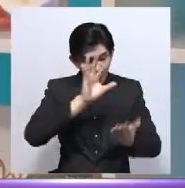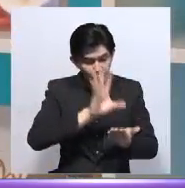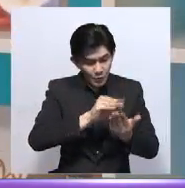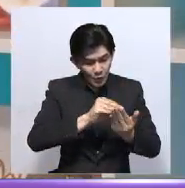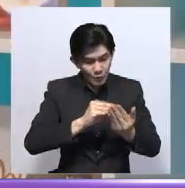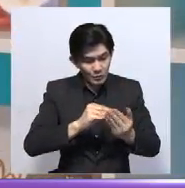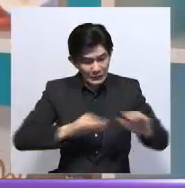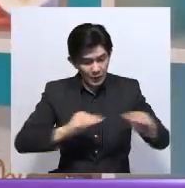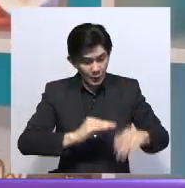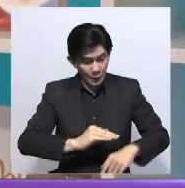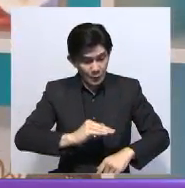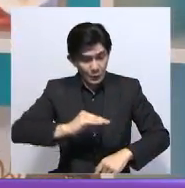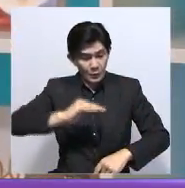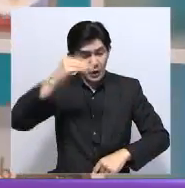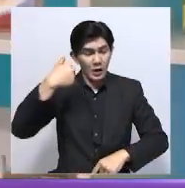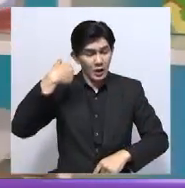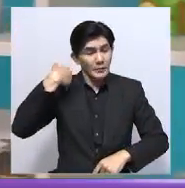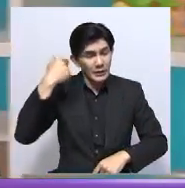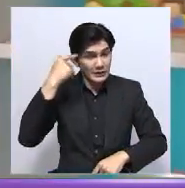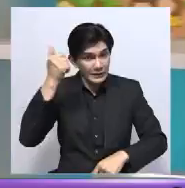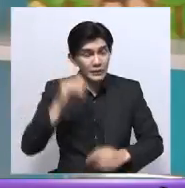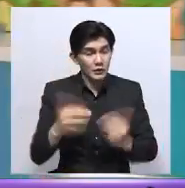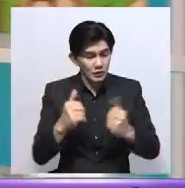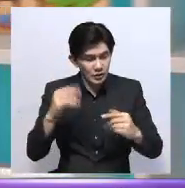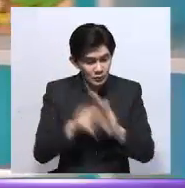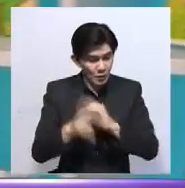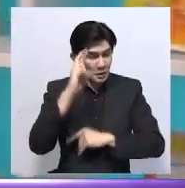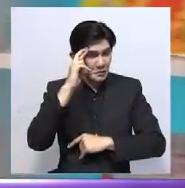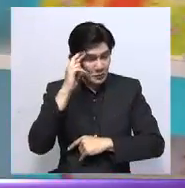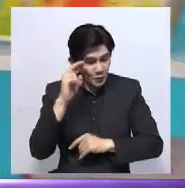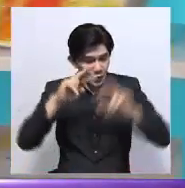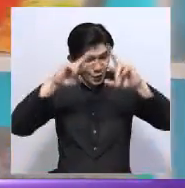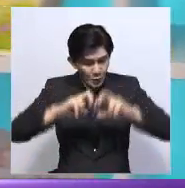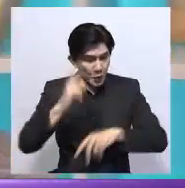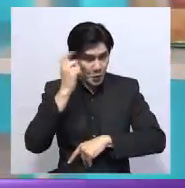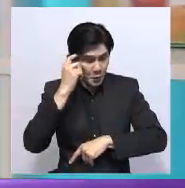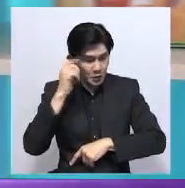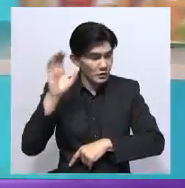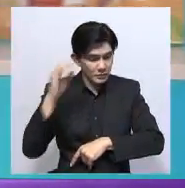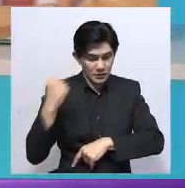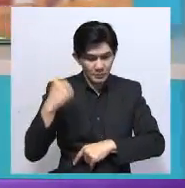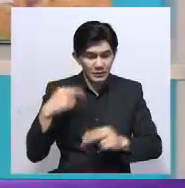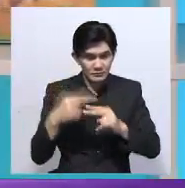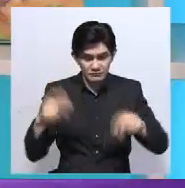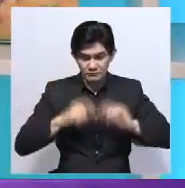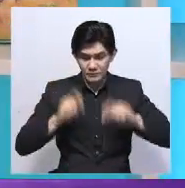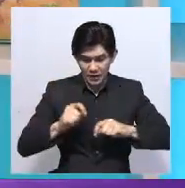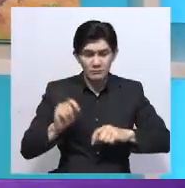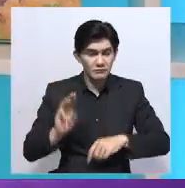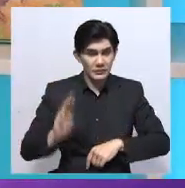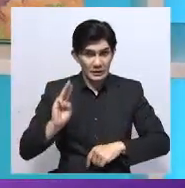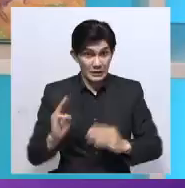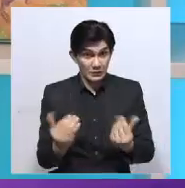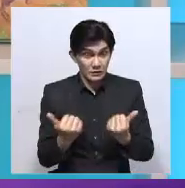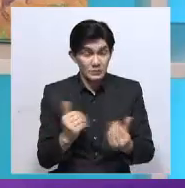สมมาตั้งแต่วัยเด็กและต่อยอดอย่างต่อเนื่องสร้างองค์ความรู้สร้างการวิเคราะห์และมั่นใจว่าการลงนามประกาศพันธ